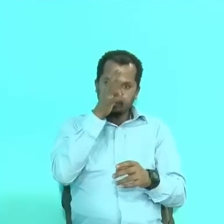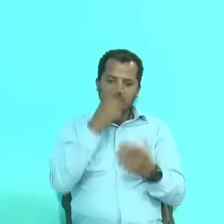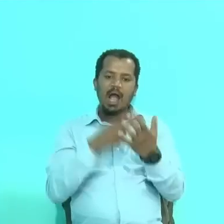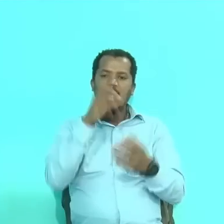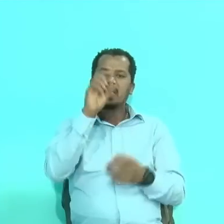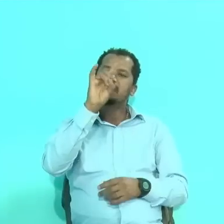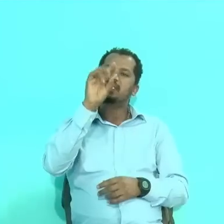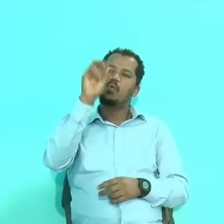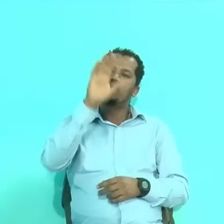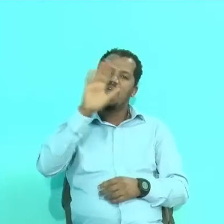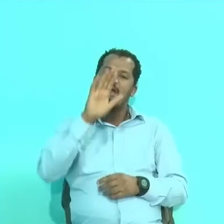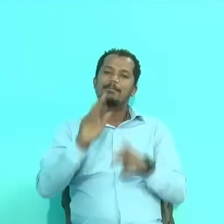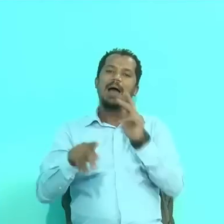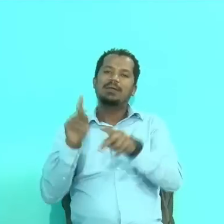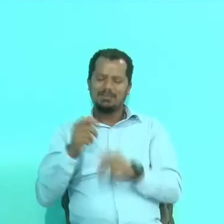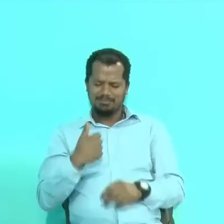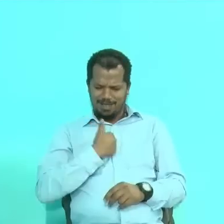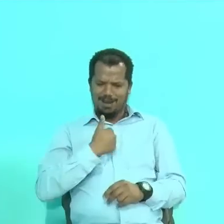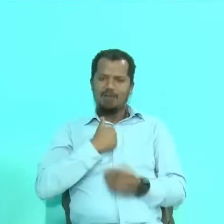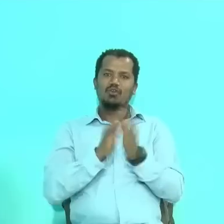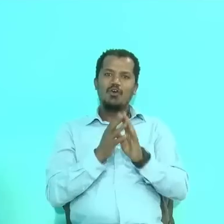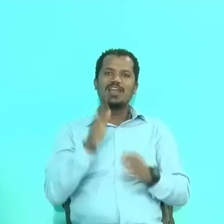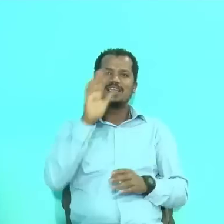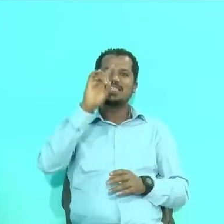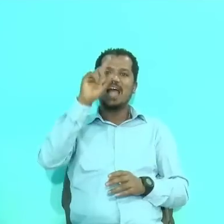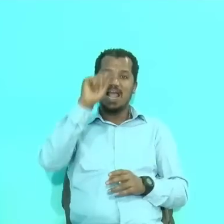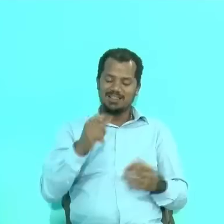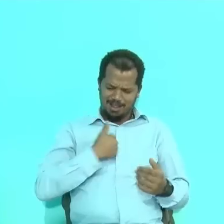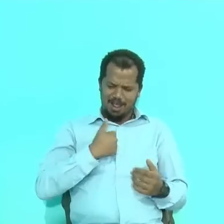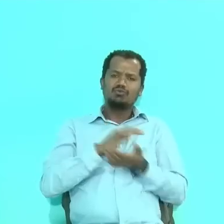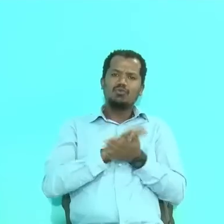የዘውጌ ማህበረሰብም የራሱ የሆነ ግዛት የራሱ የሆነ ትልቅ